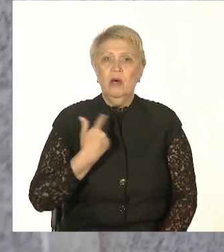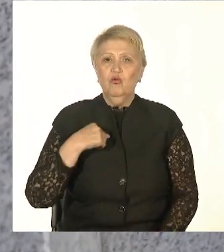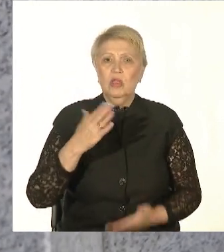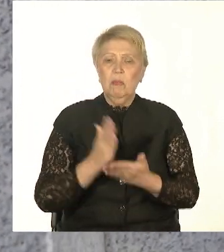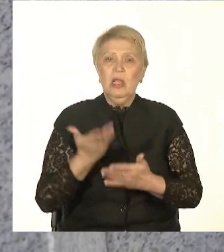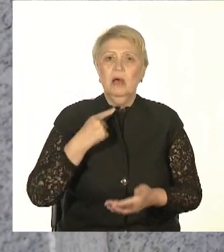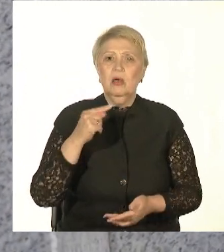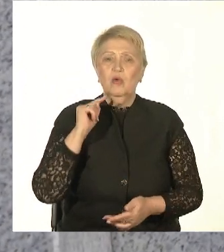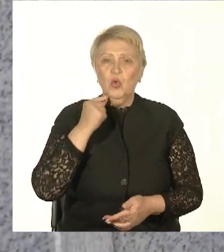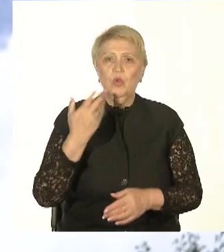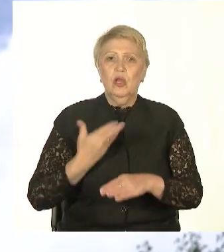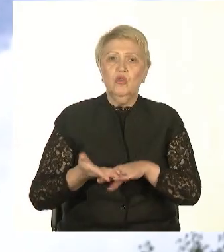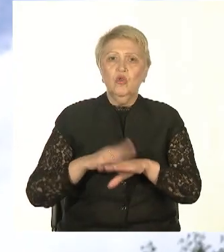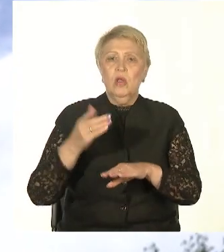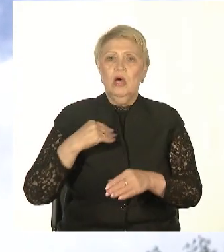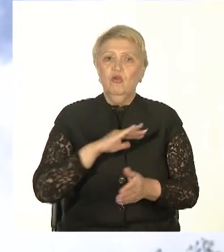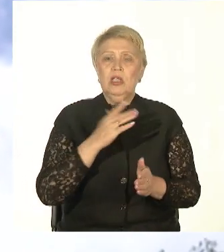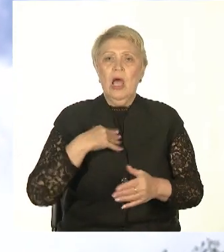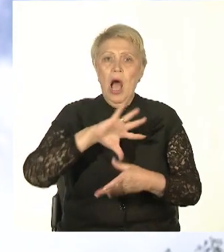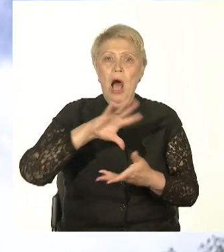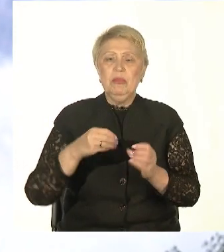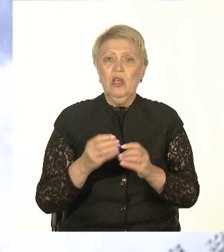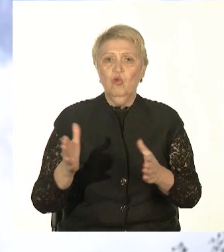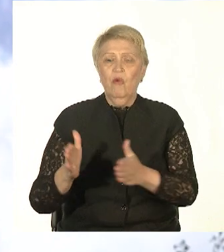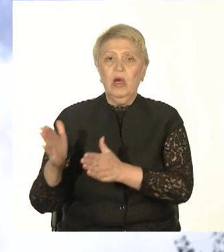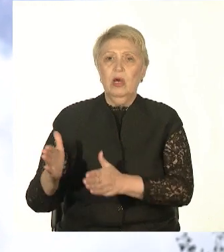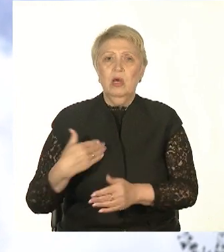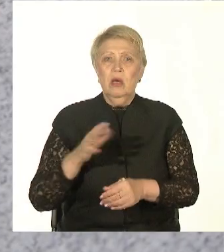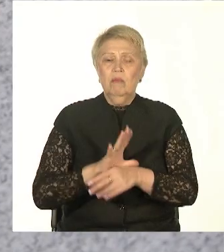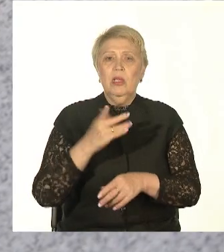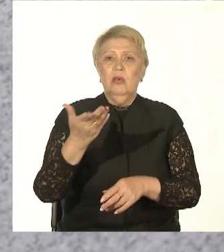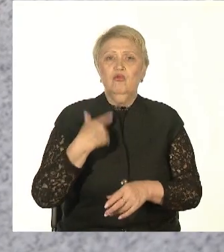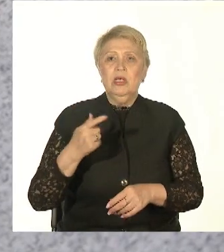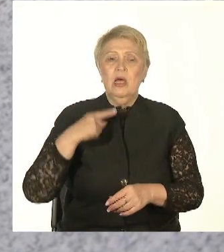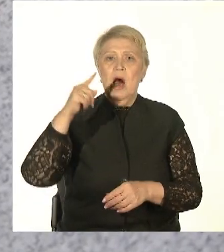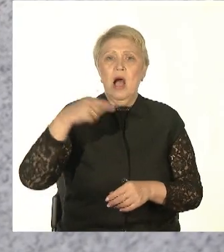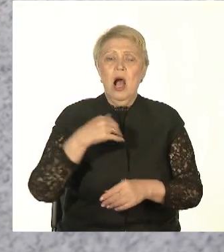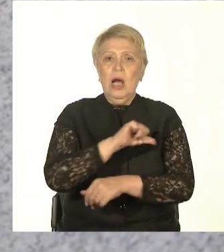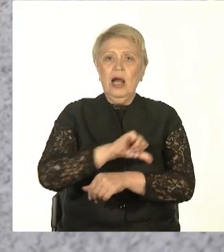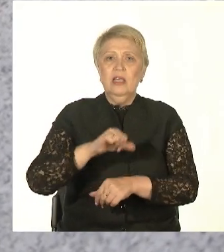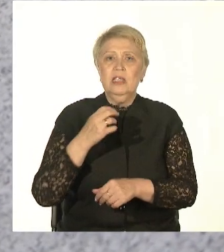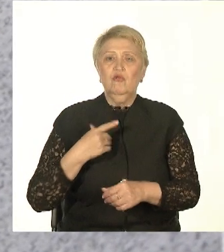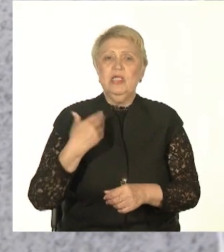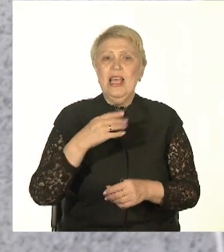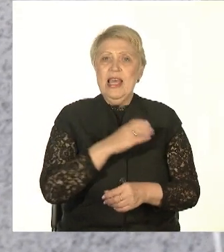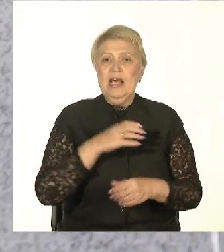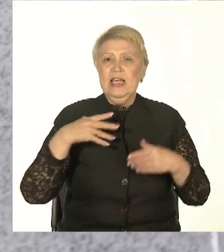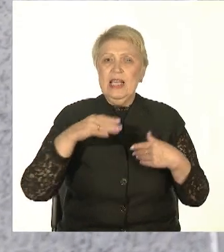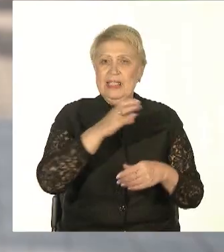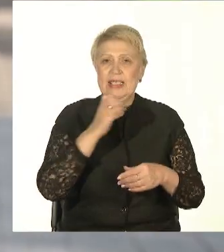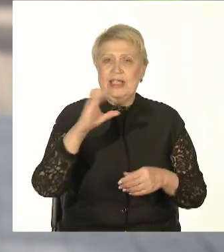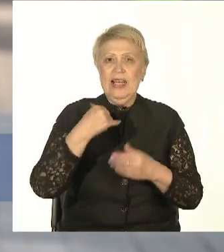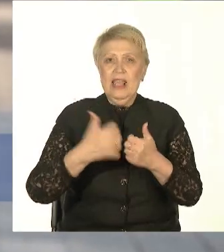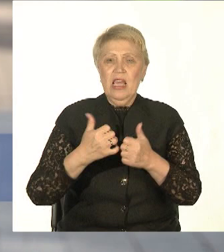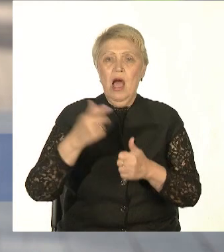в Закавказье. В свое время тяжелая была обстановка на границе в Средней Азии, борьба с басмачеством и так далее.